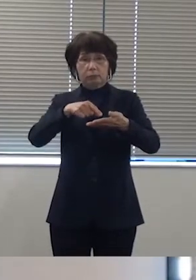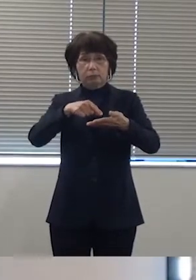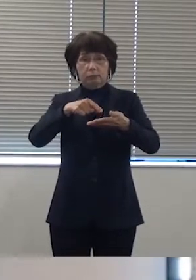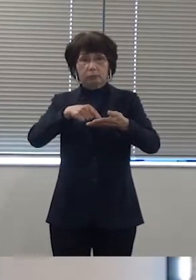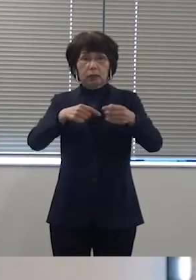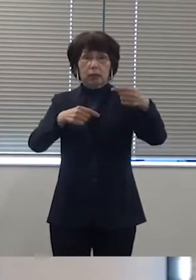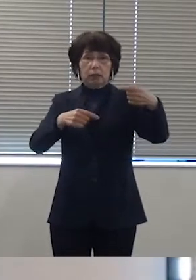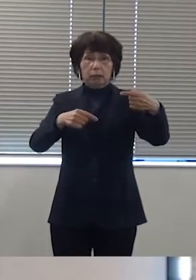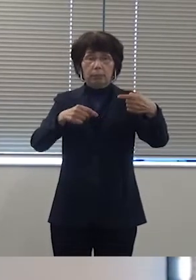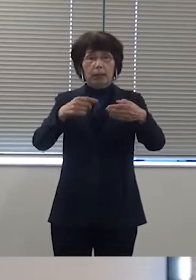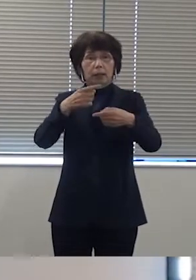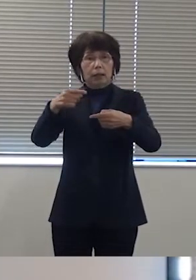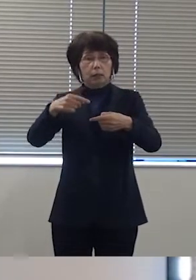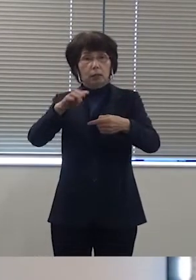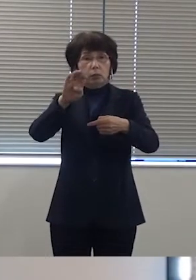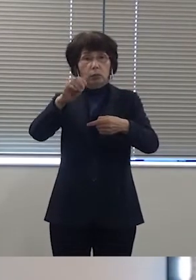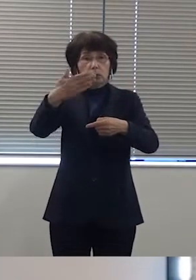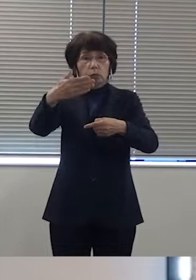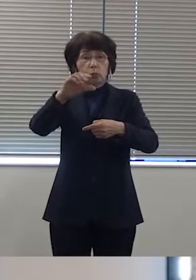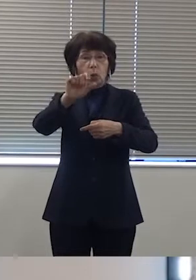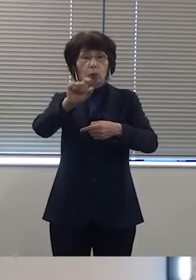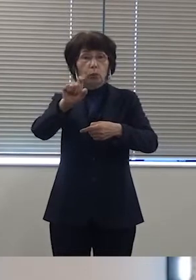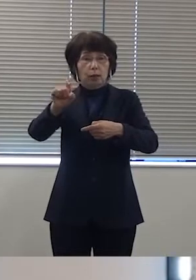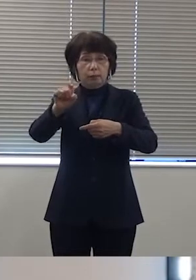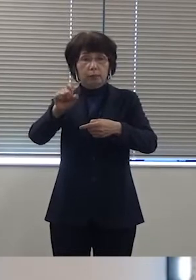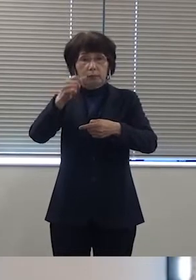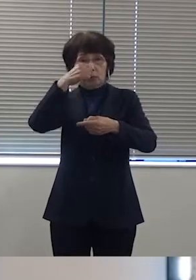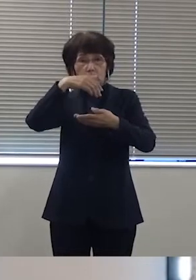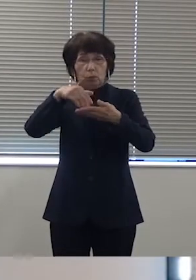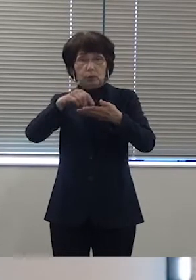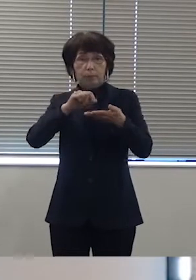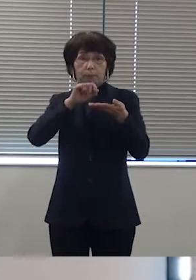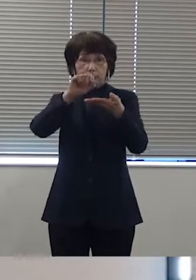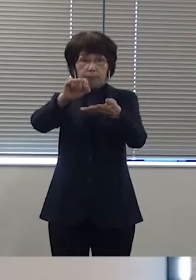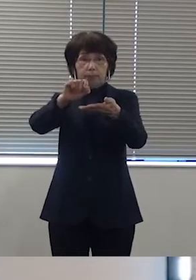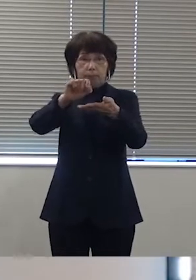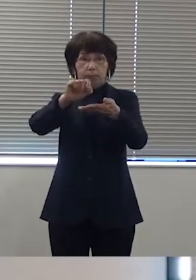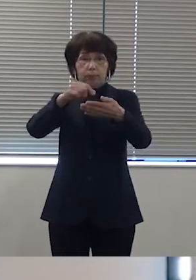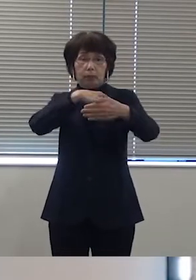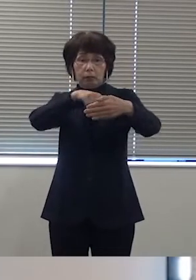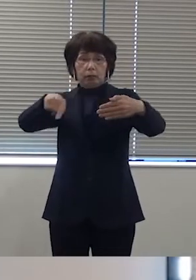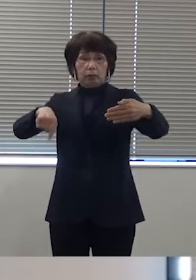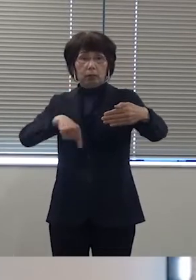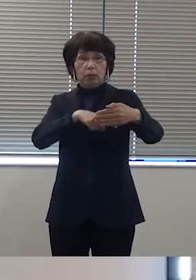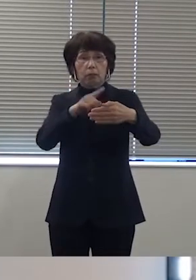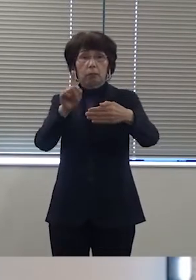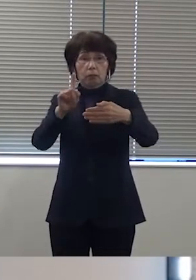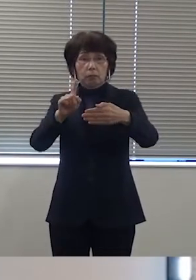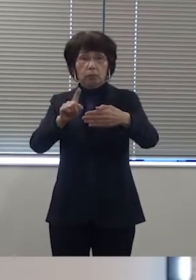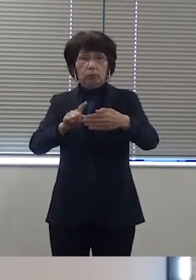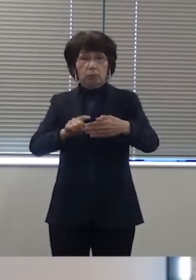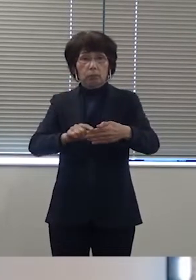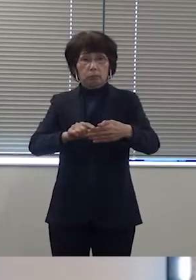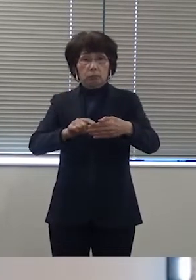上しているということでございまして、中身につきましては35ページからになります。